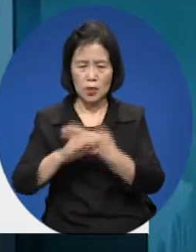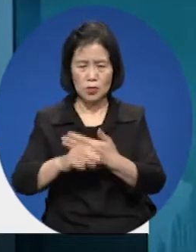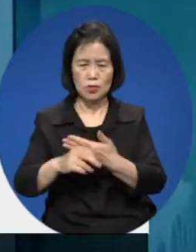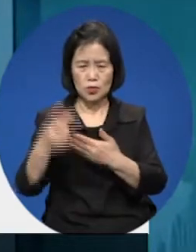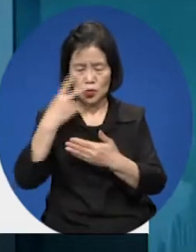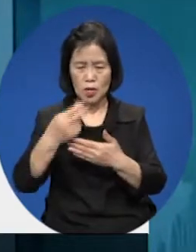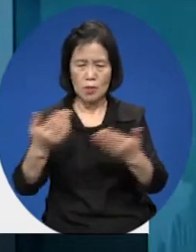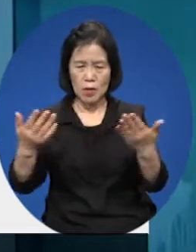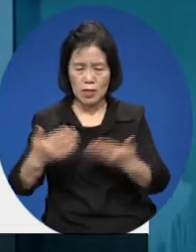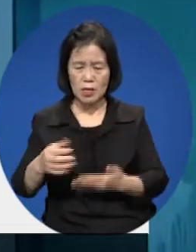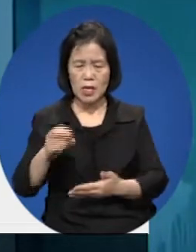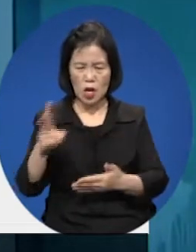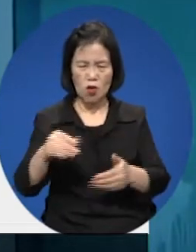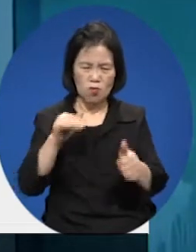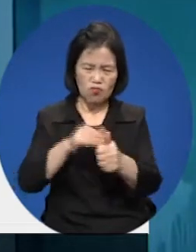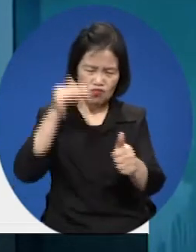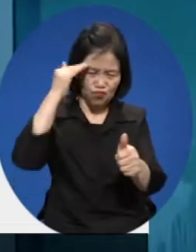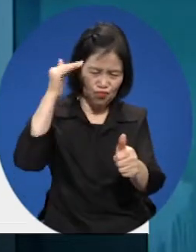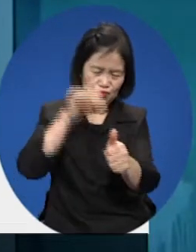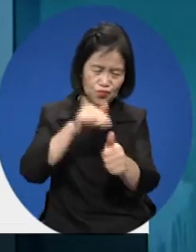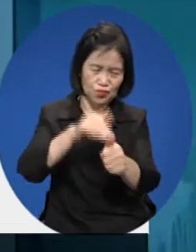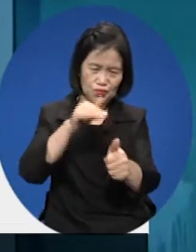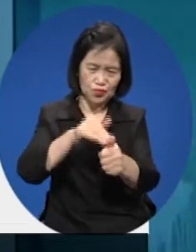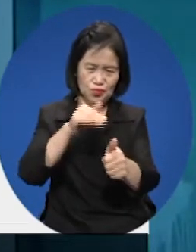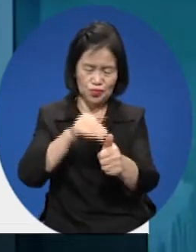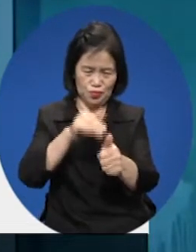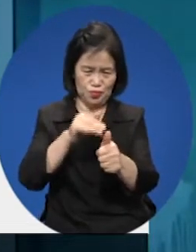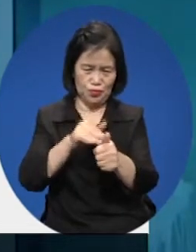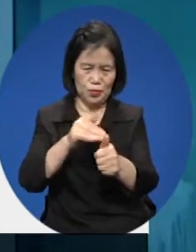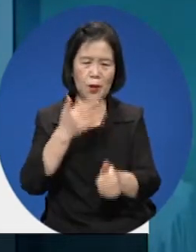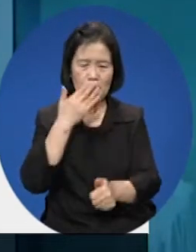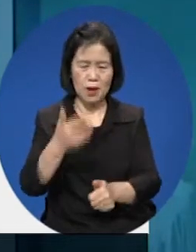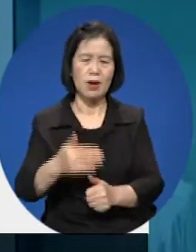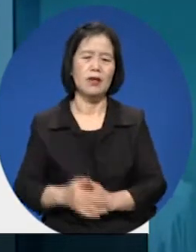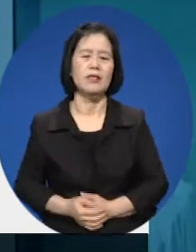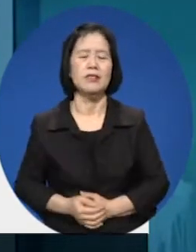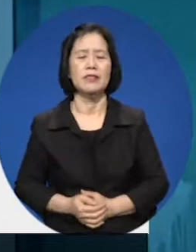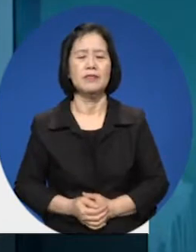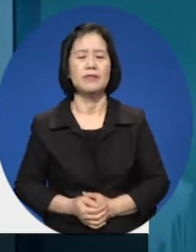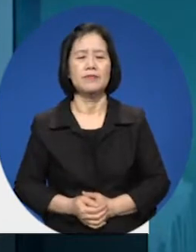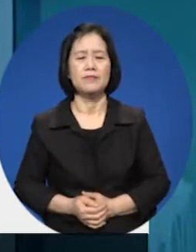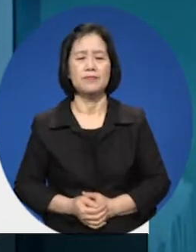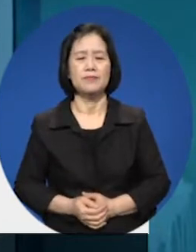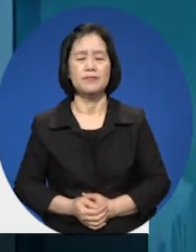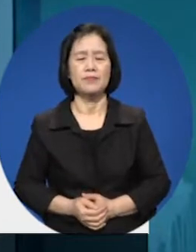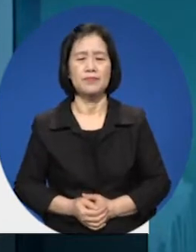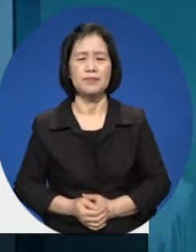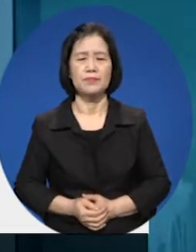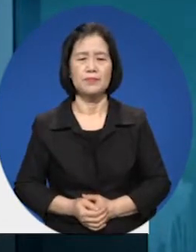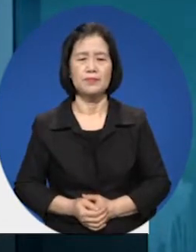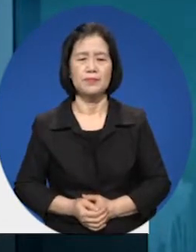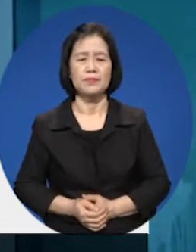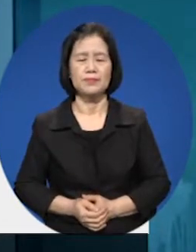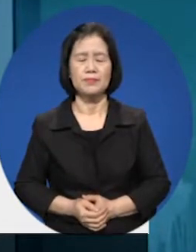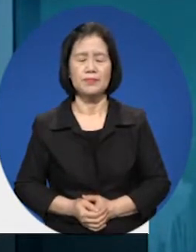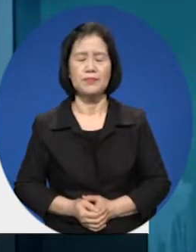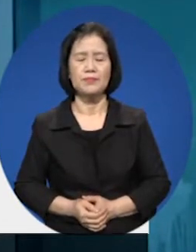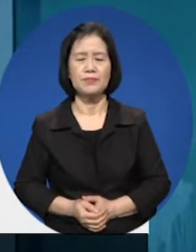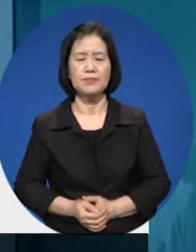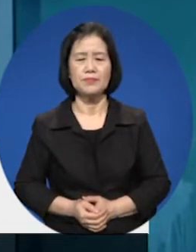여권을 흔드는 그러한 어떤 스모킹 건 이 될 수도 있겠다는 판단을 국민의 임해서는 내린 것으로 보여 줍니다